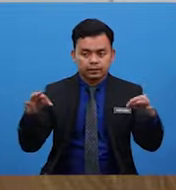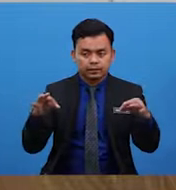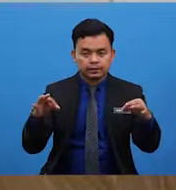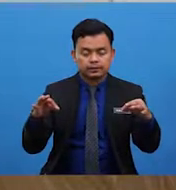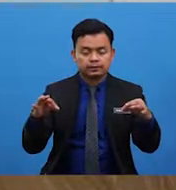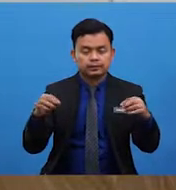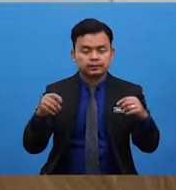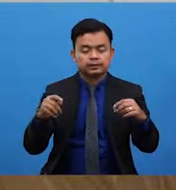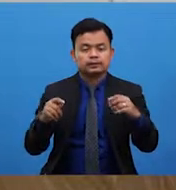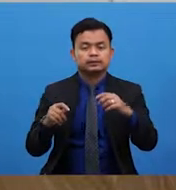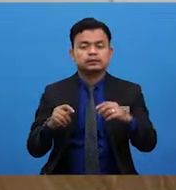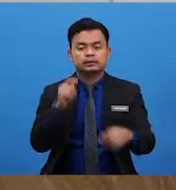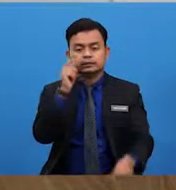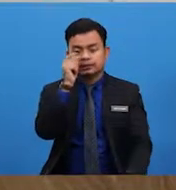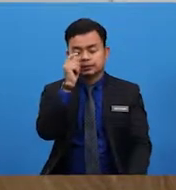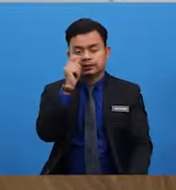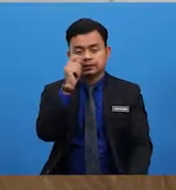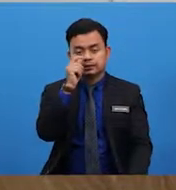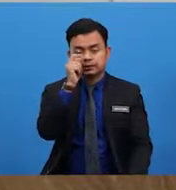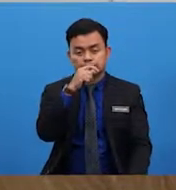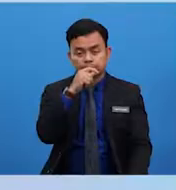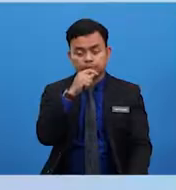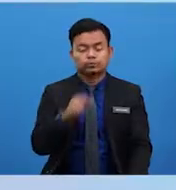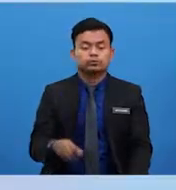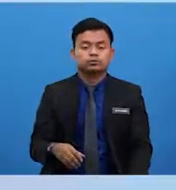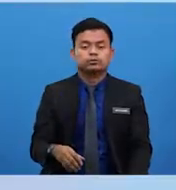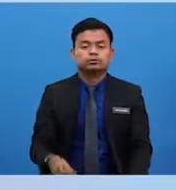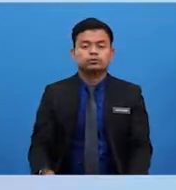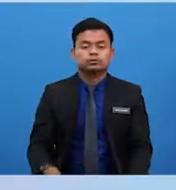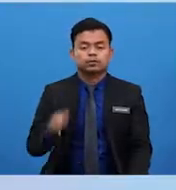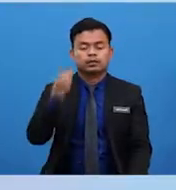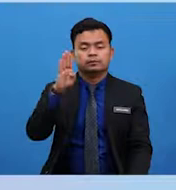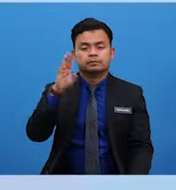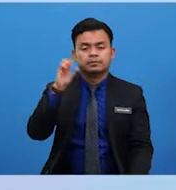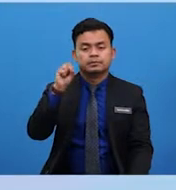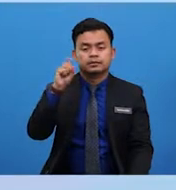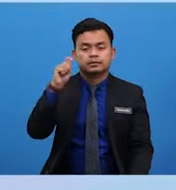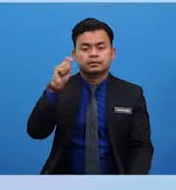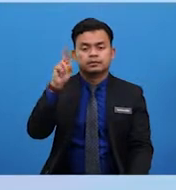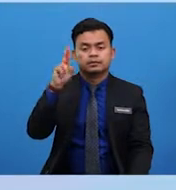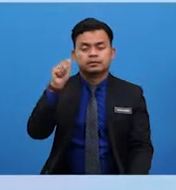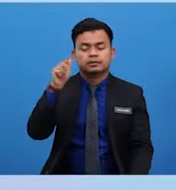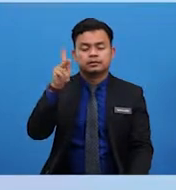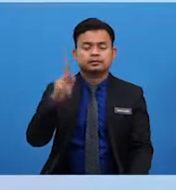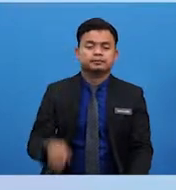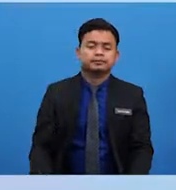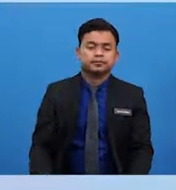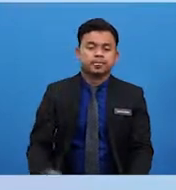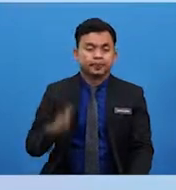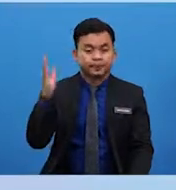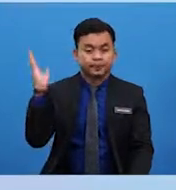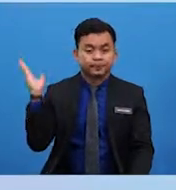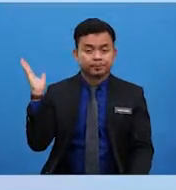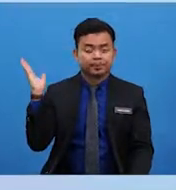abstrak dan jalinan BKN kim.hee jalinan sebenarnya inilah kesan tampak yang juling pada